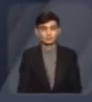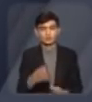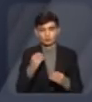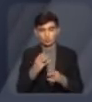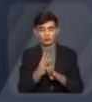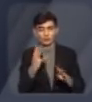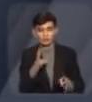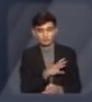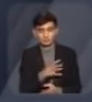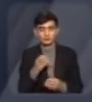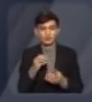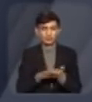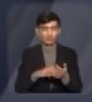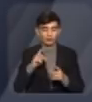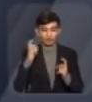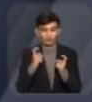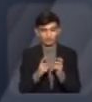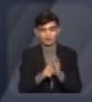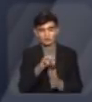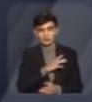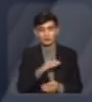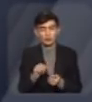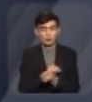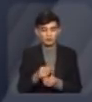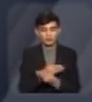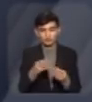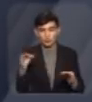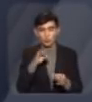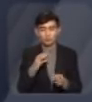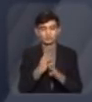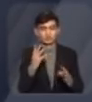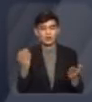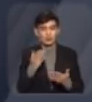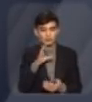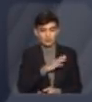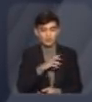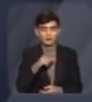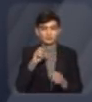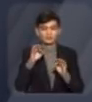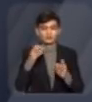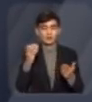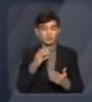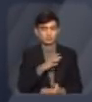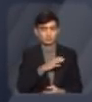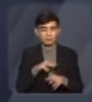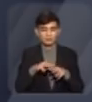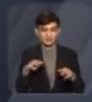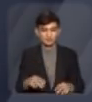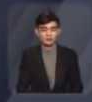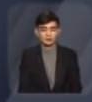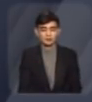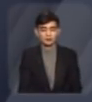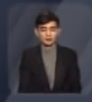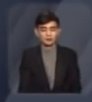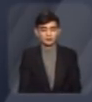да кезек, тағы да шу, құжат тапсырудың реті қандай? Ал Бердібек Сапарбаев не дейді? Барлығына 20 мың